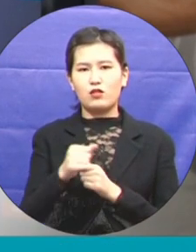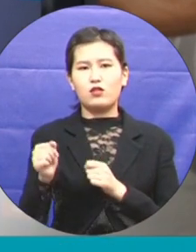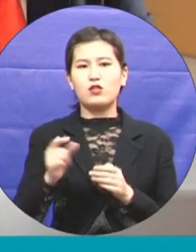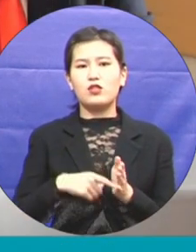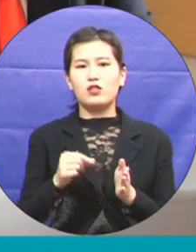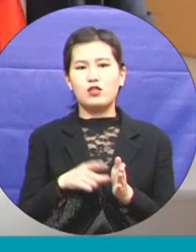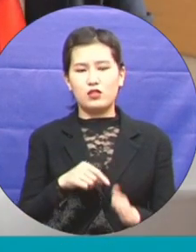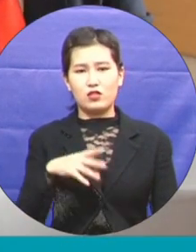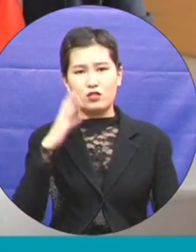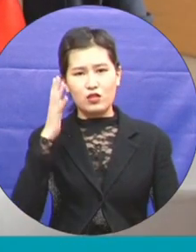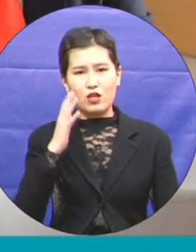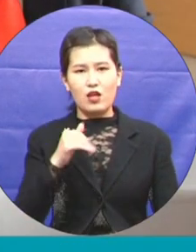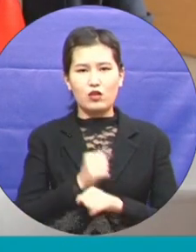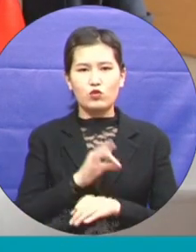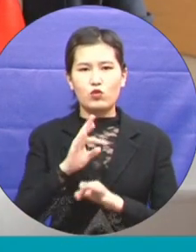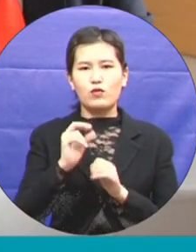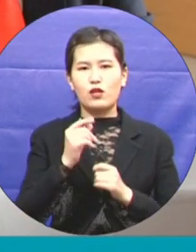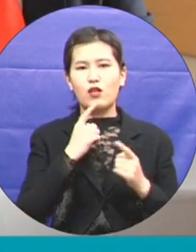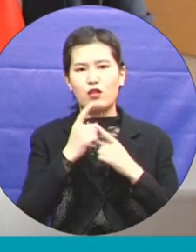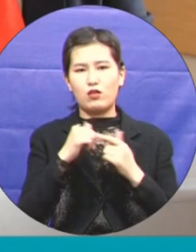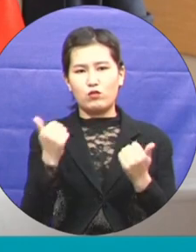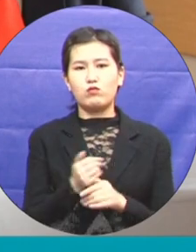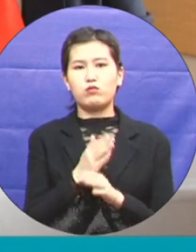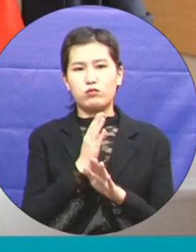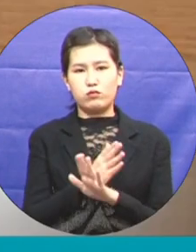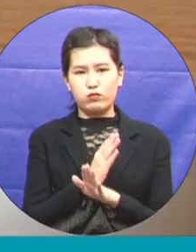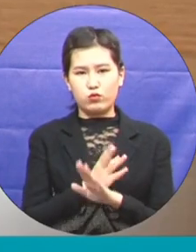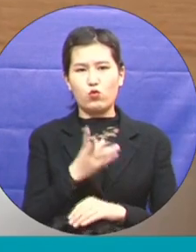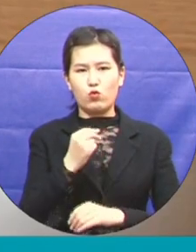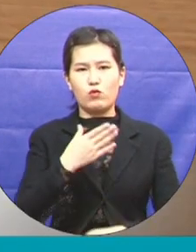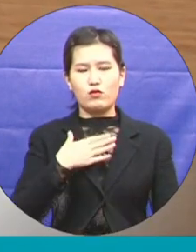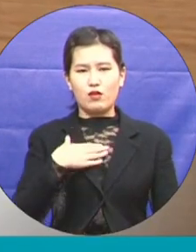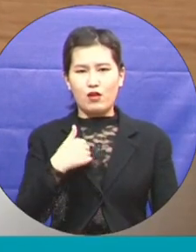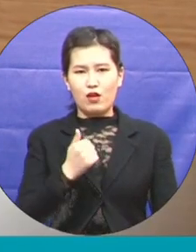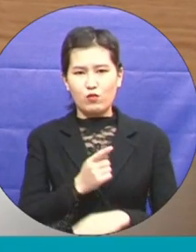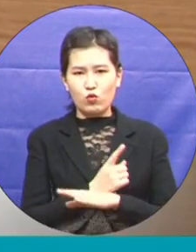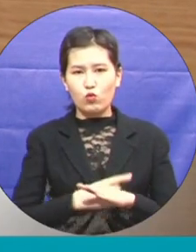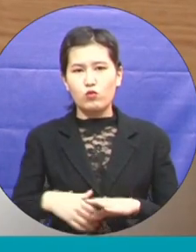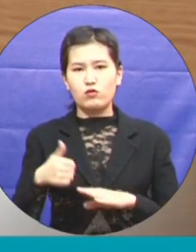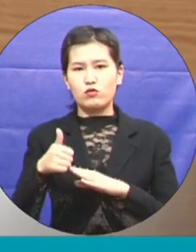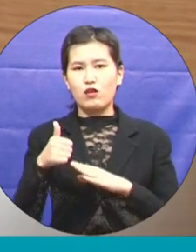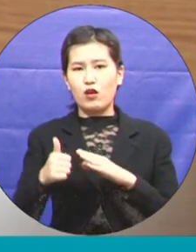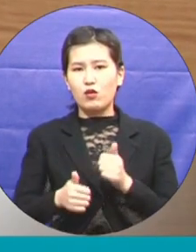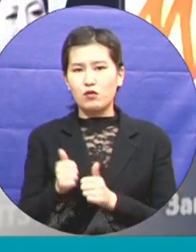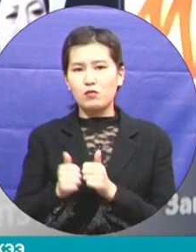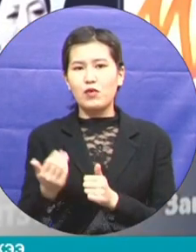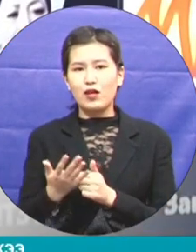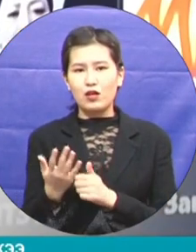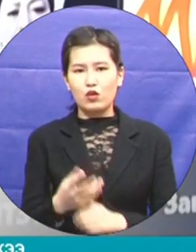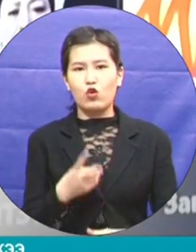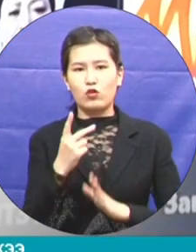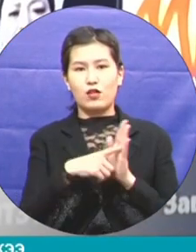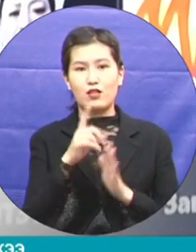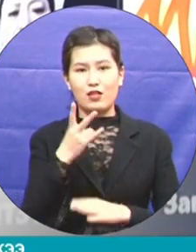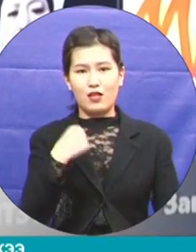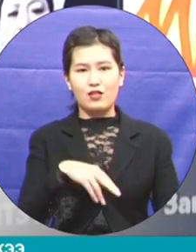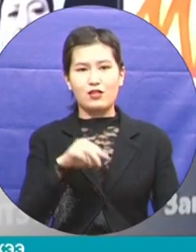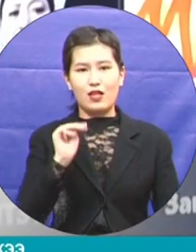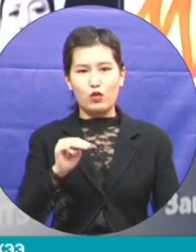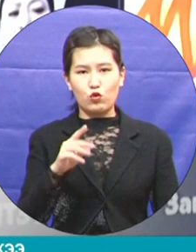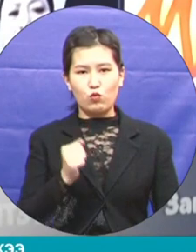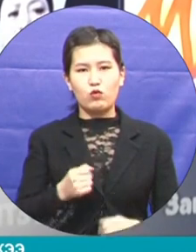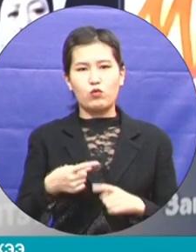хэрэгжилт цаашдын үйл ажил талаарх хэлэлцлээ. За эдгээрээс бодит үр дүнд хүрсэн ажил бас бий. За тодруулбал 2-р сарын 1-ээс тэтгэврийн